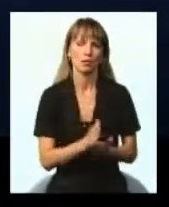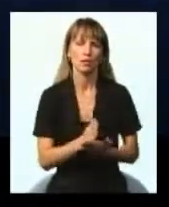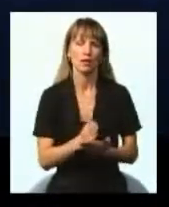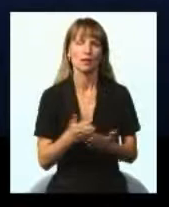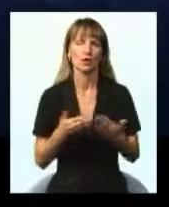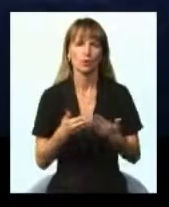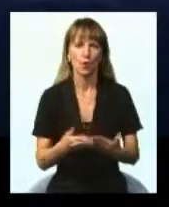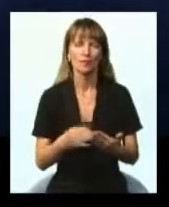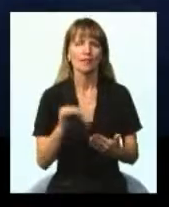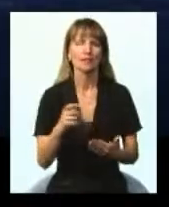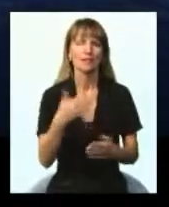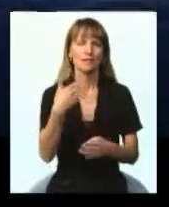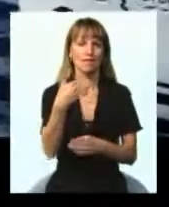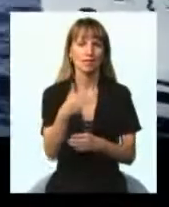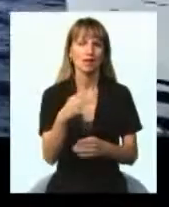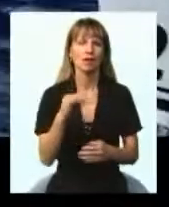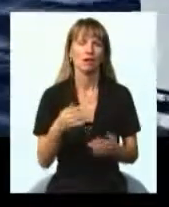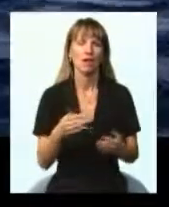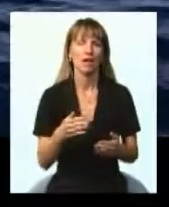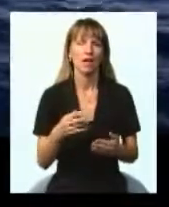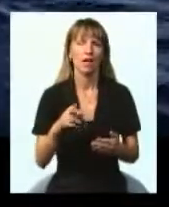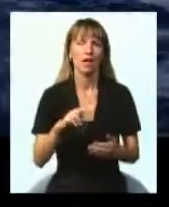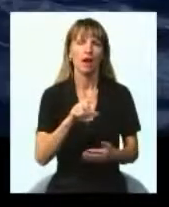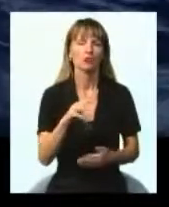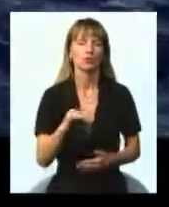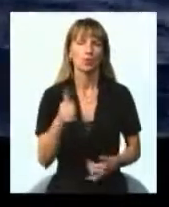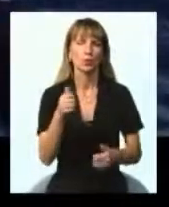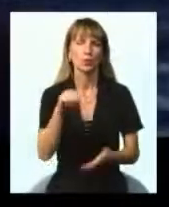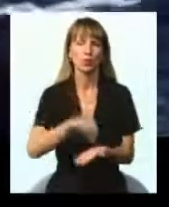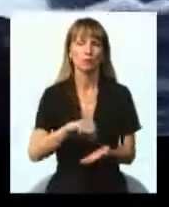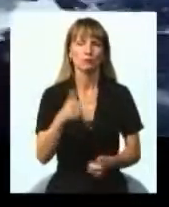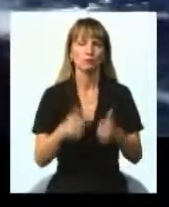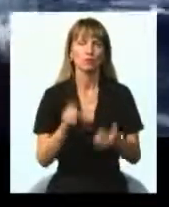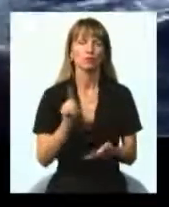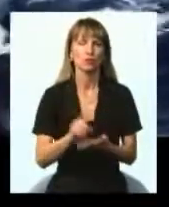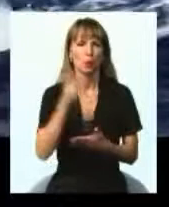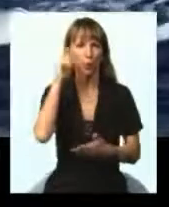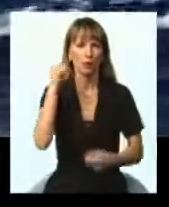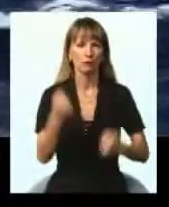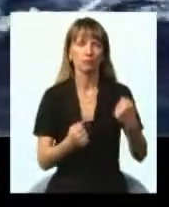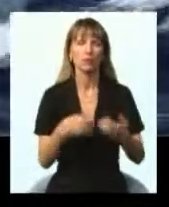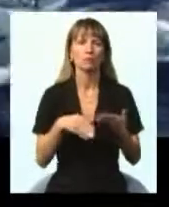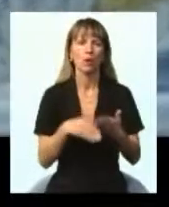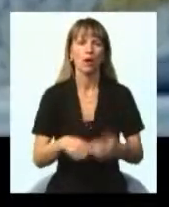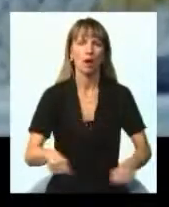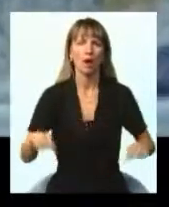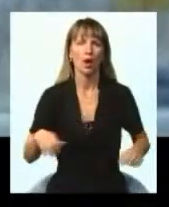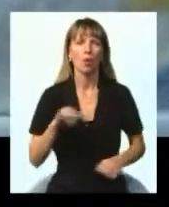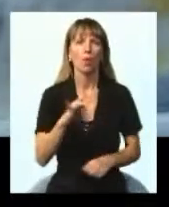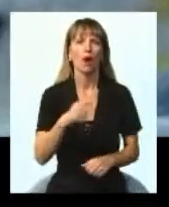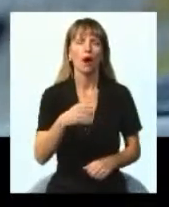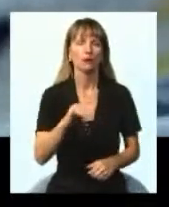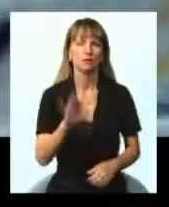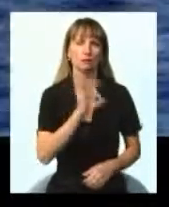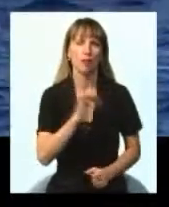вітрилами або яхту. На відміну від інших запливів, де учасники змагань мусять керувати човном за допомогою весла, у регаті